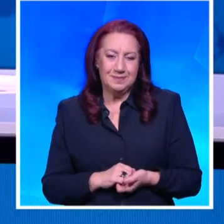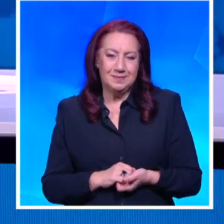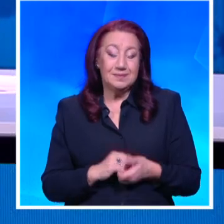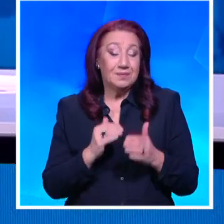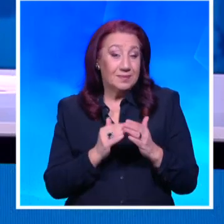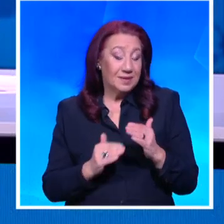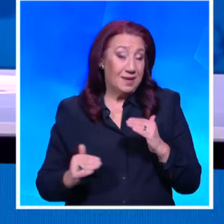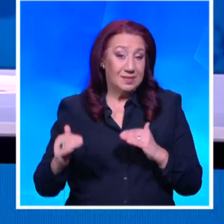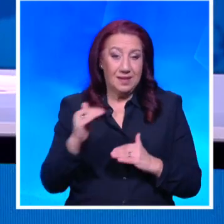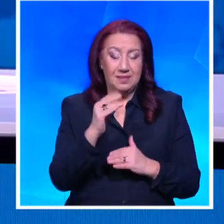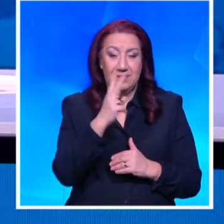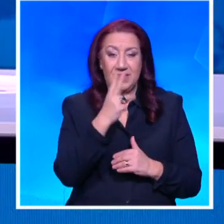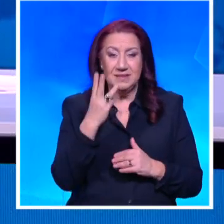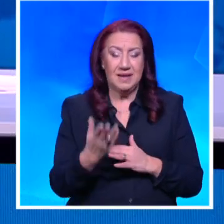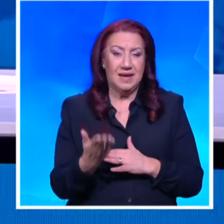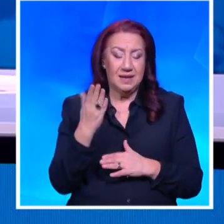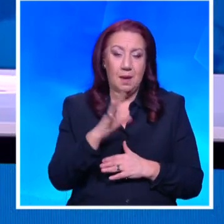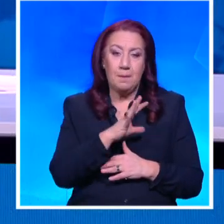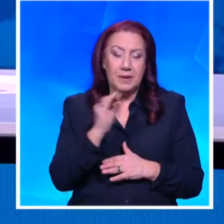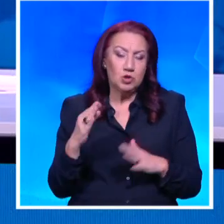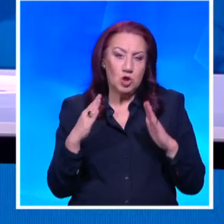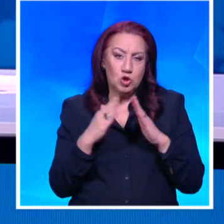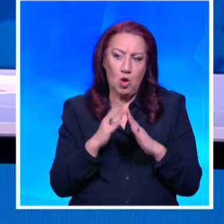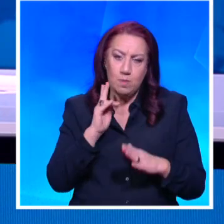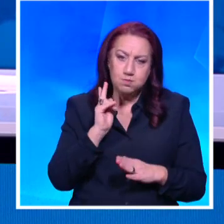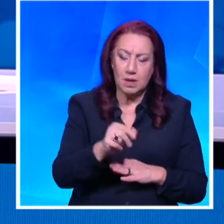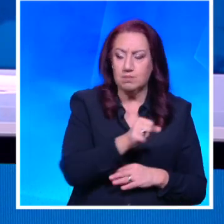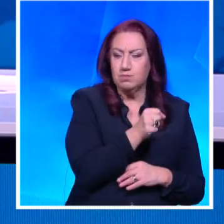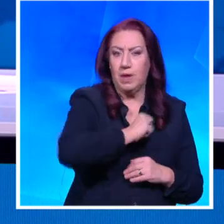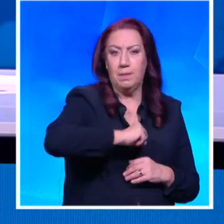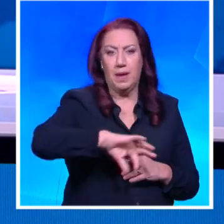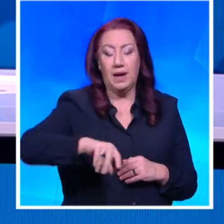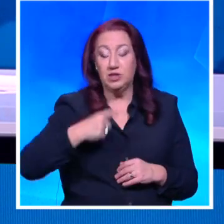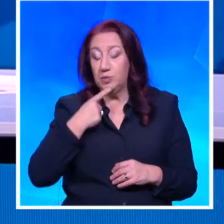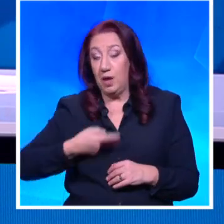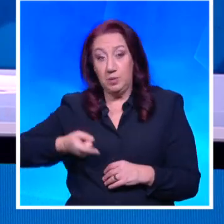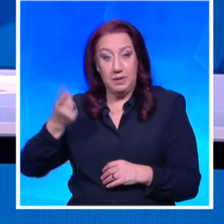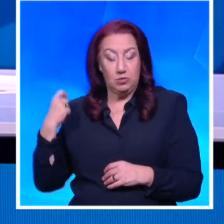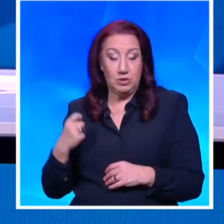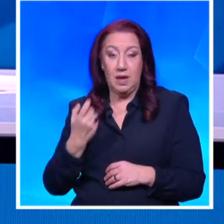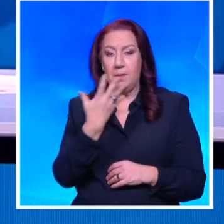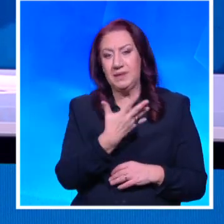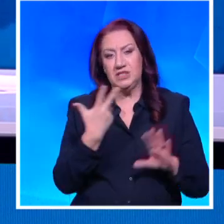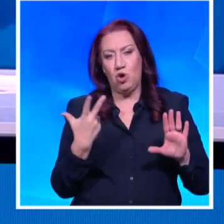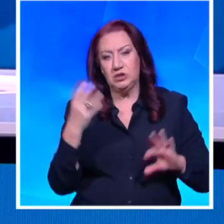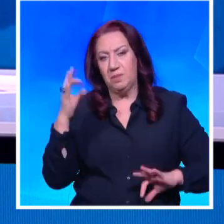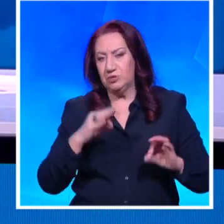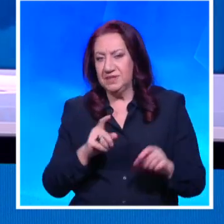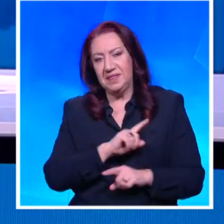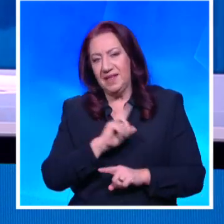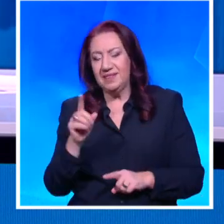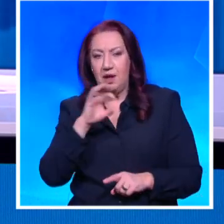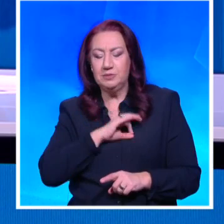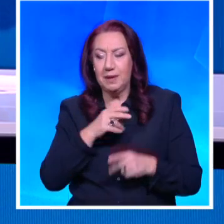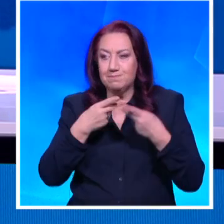Над 23 500 домови кражби и грабежи през отминаващата година. 58% от случаите и до сега остават